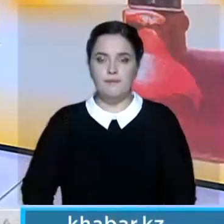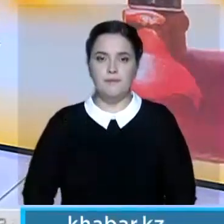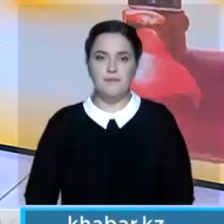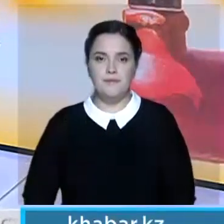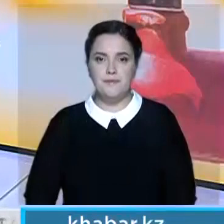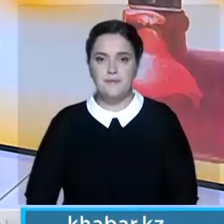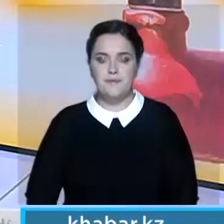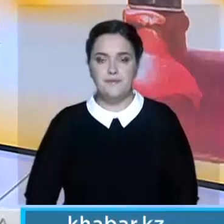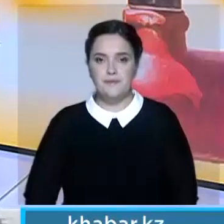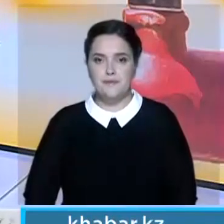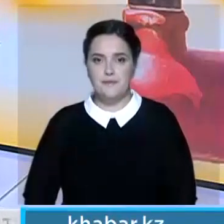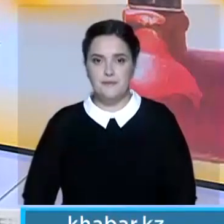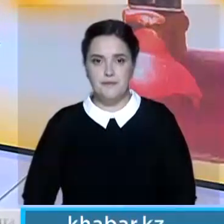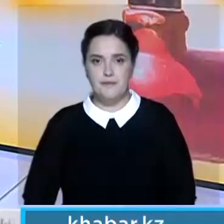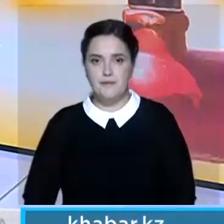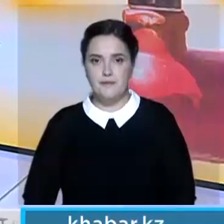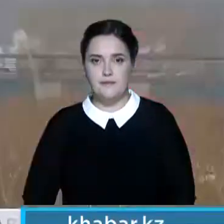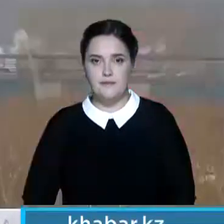Анель Есимбердина.